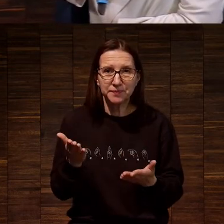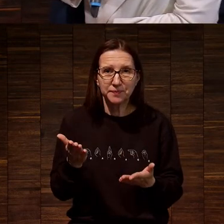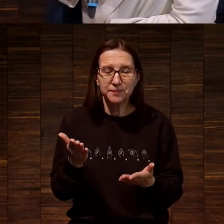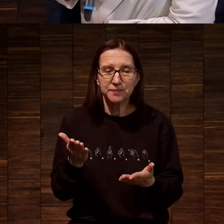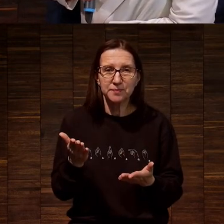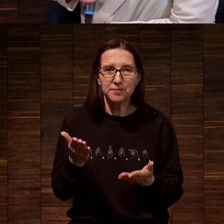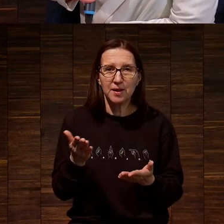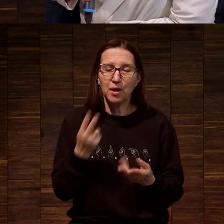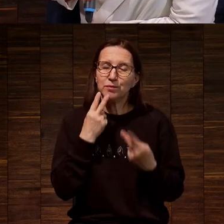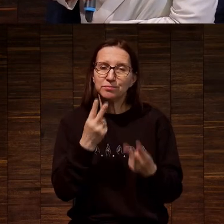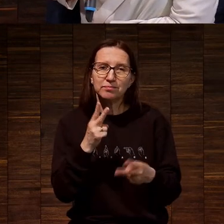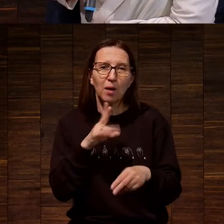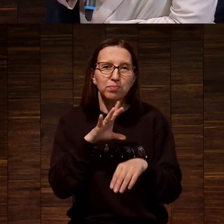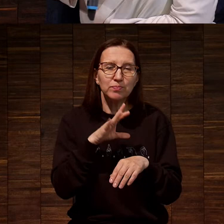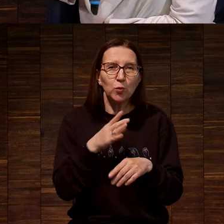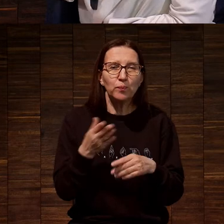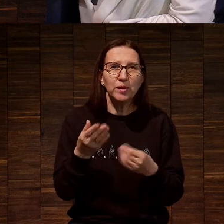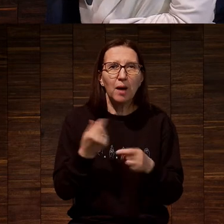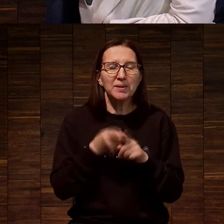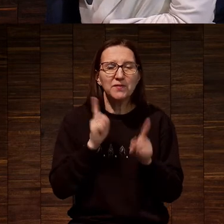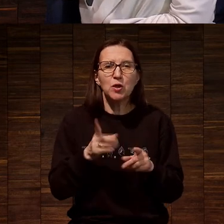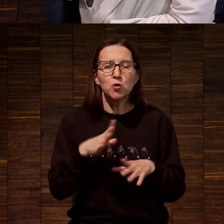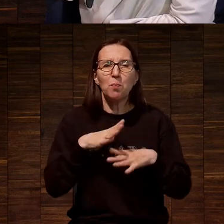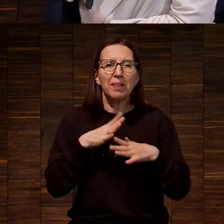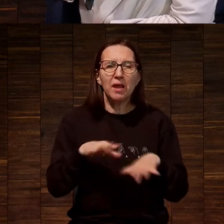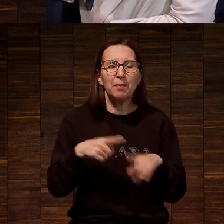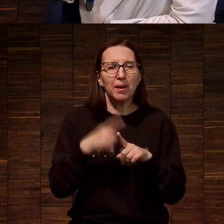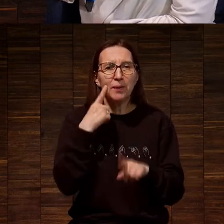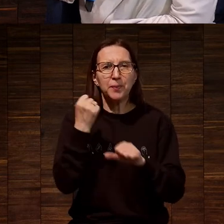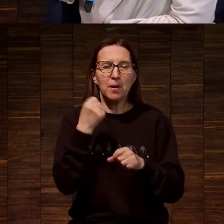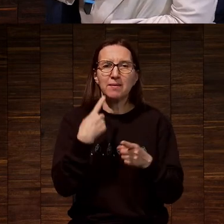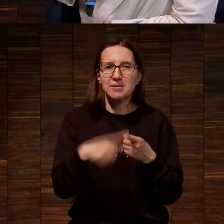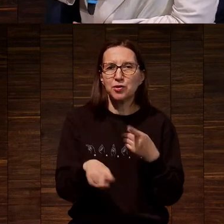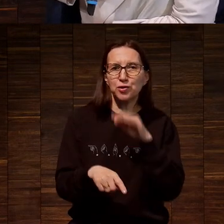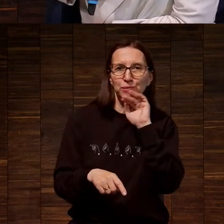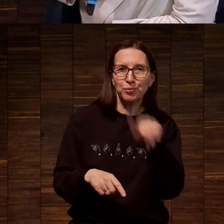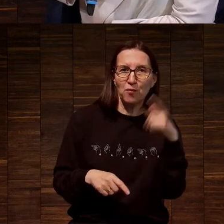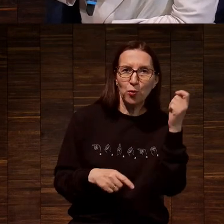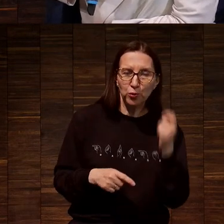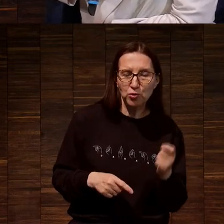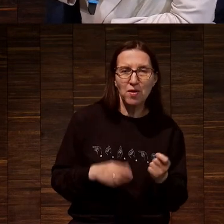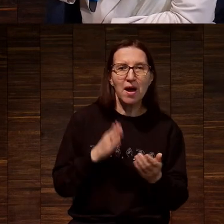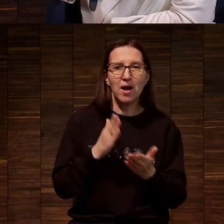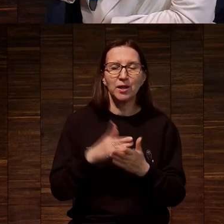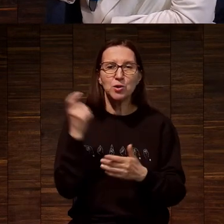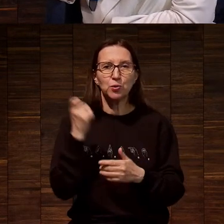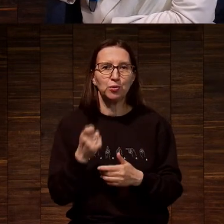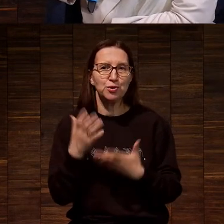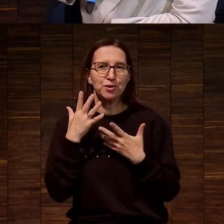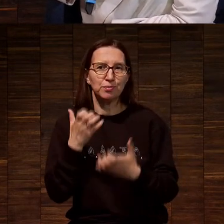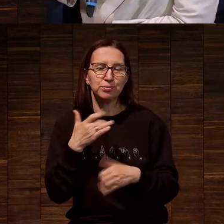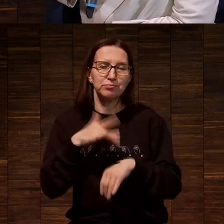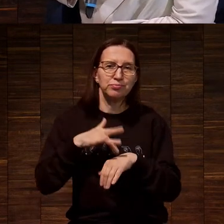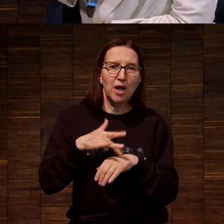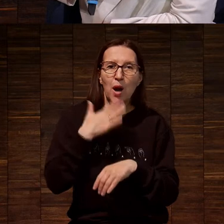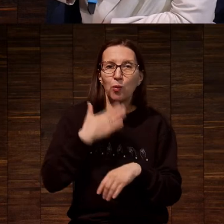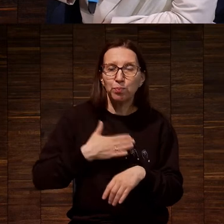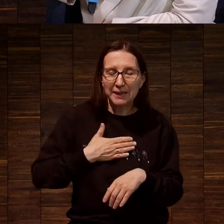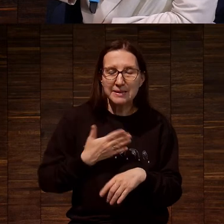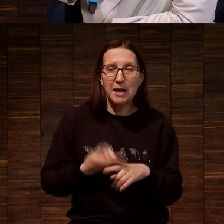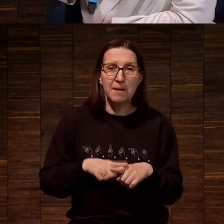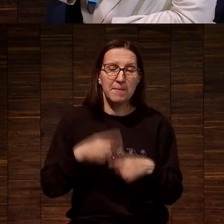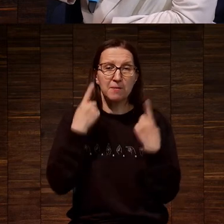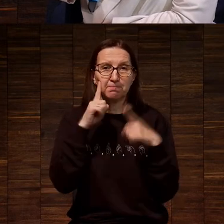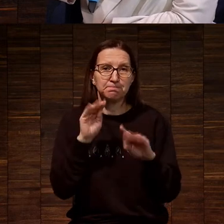снять эти различия между профессиональными художниками и художниками-любителями. И мы создали вот такой